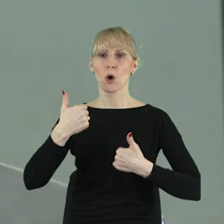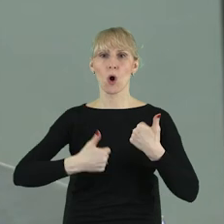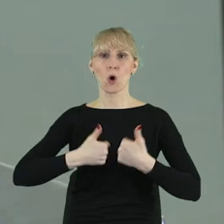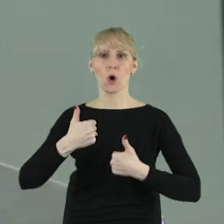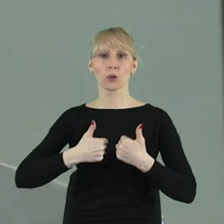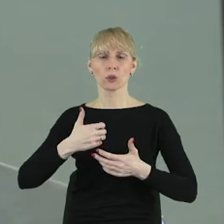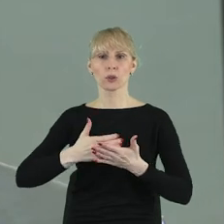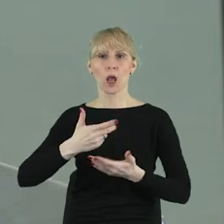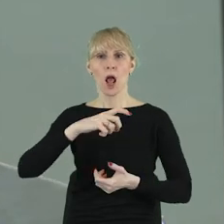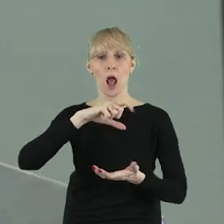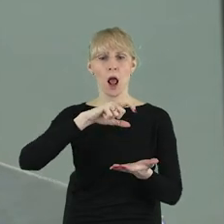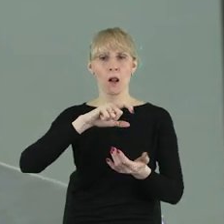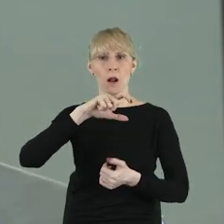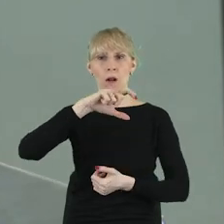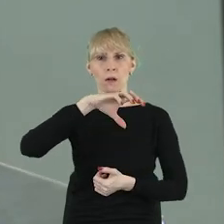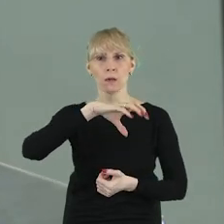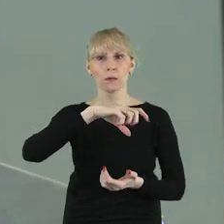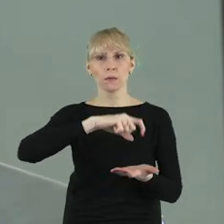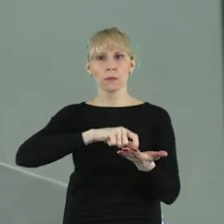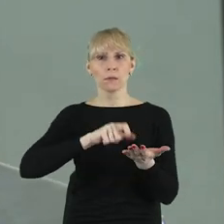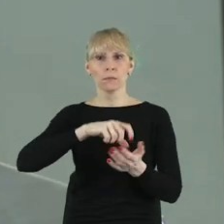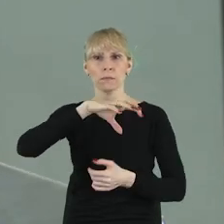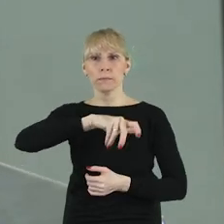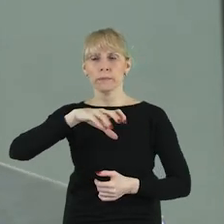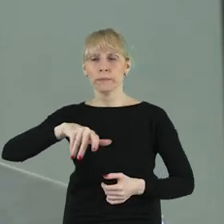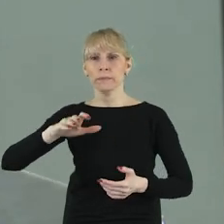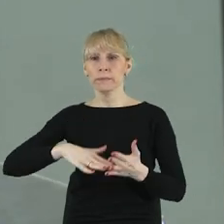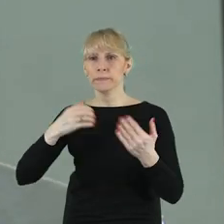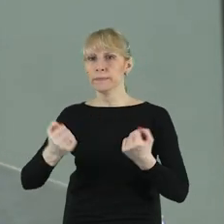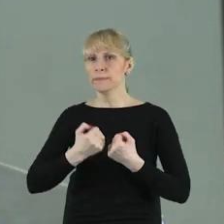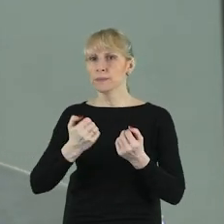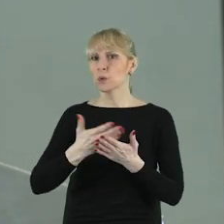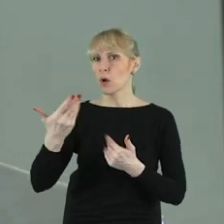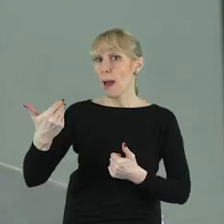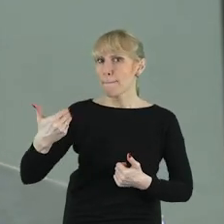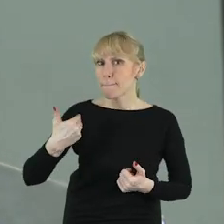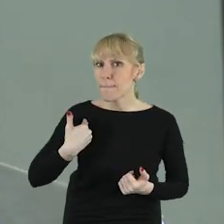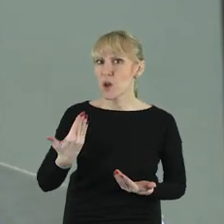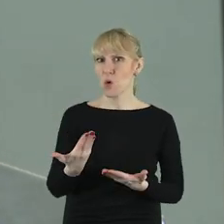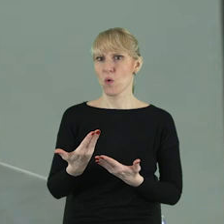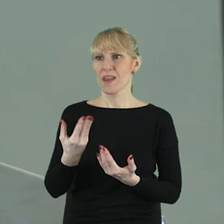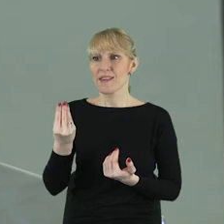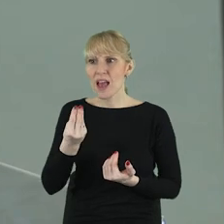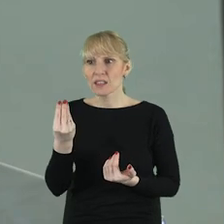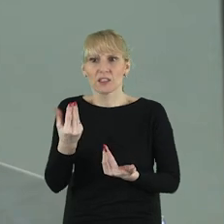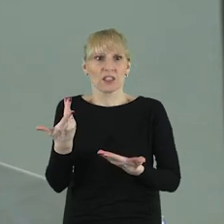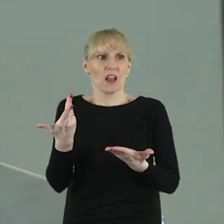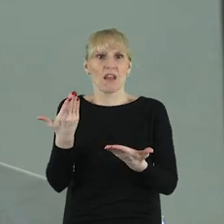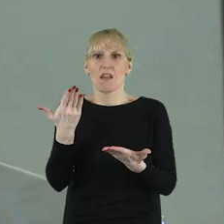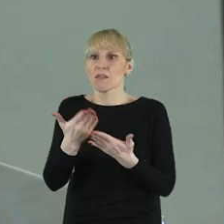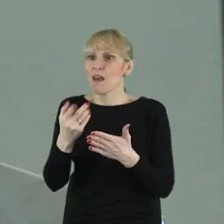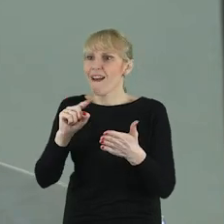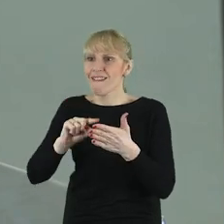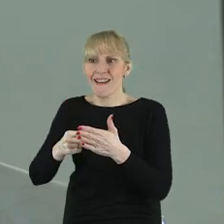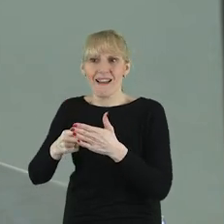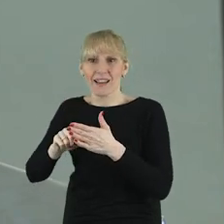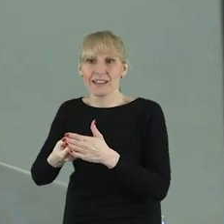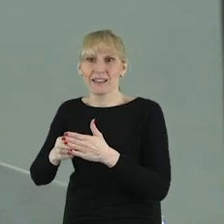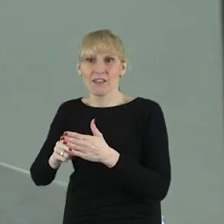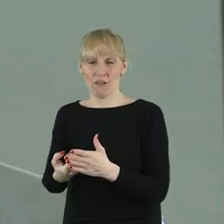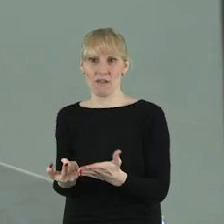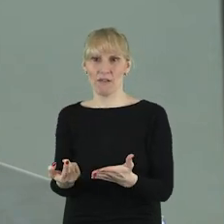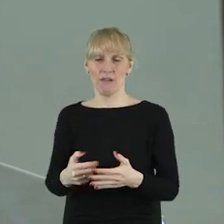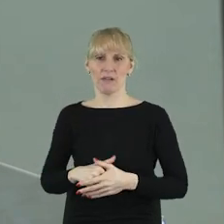konkursu te lokalne grupy działania, które są jeszcze w rejestracji. To budzi ogromne wątpliwości,